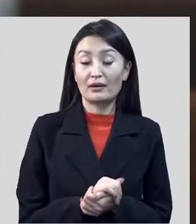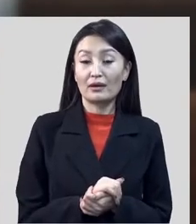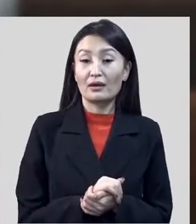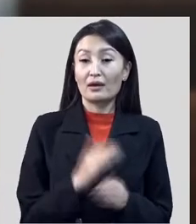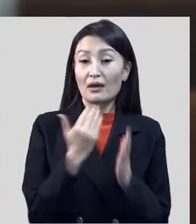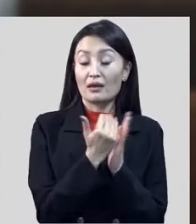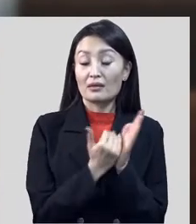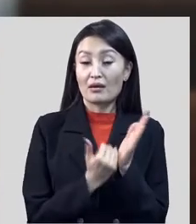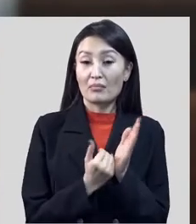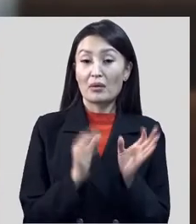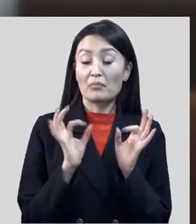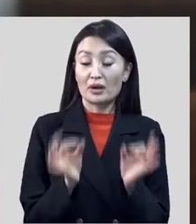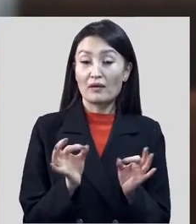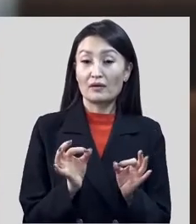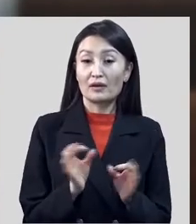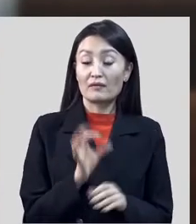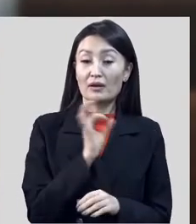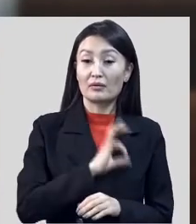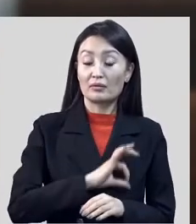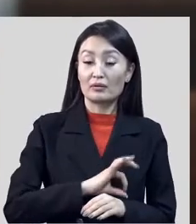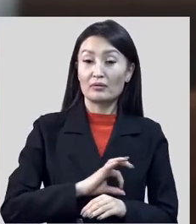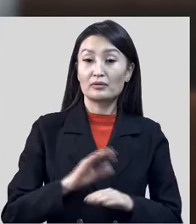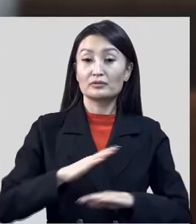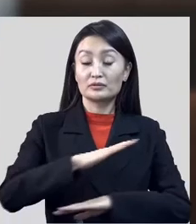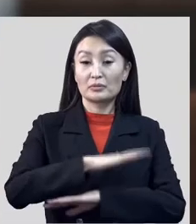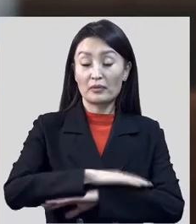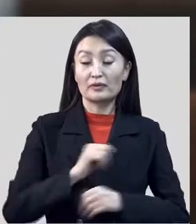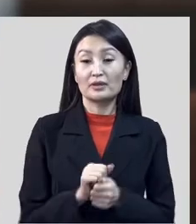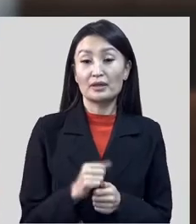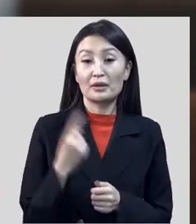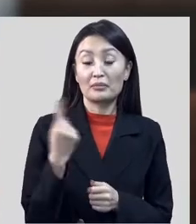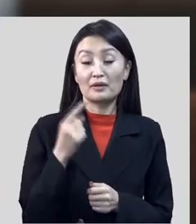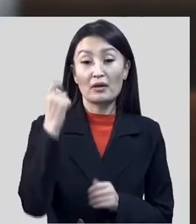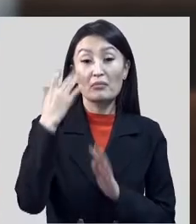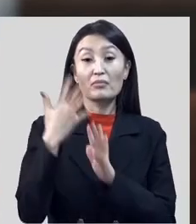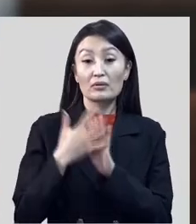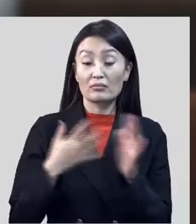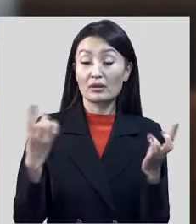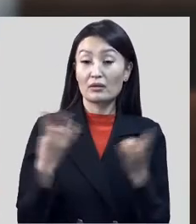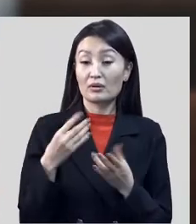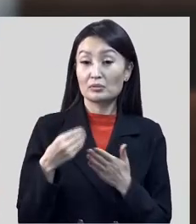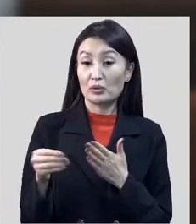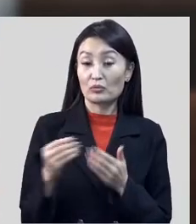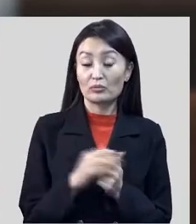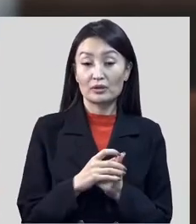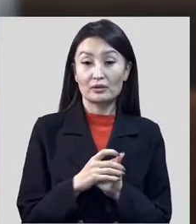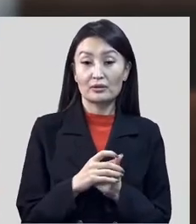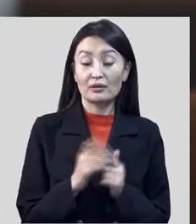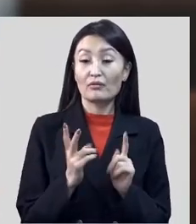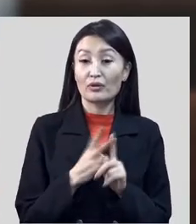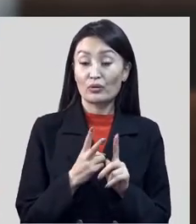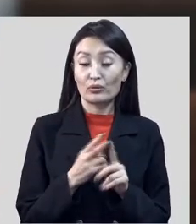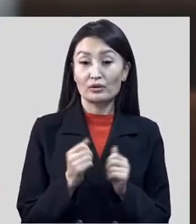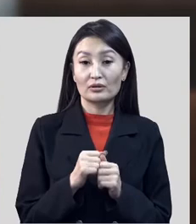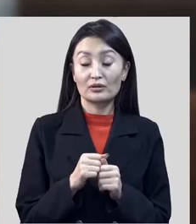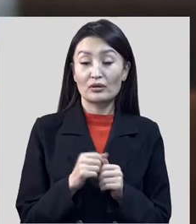рационального поведения потребителя первое осознание необходимости покупки второе